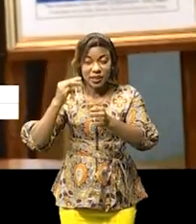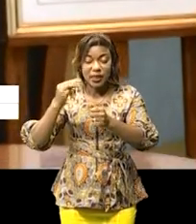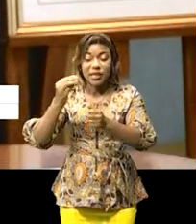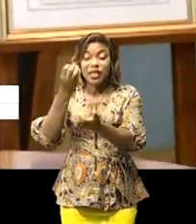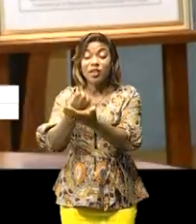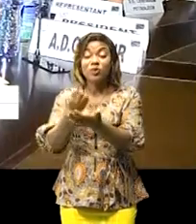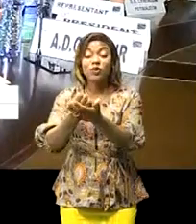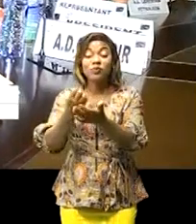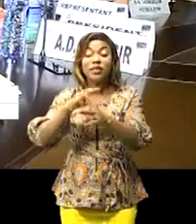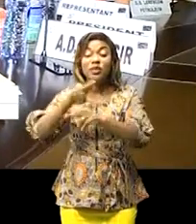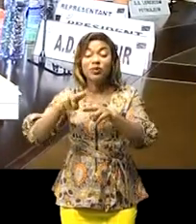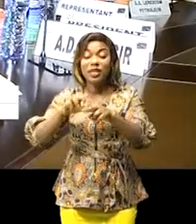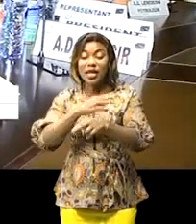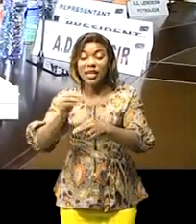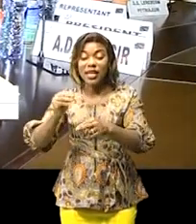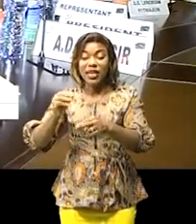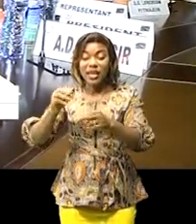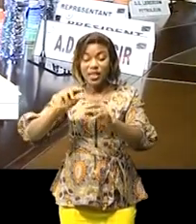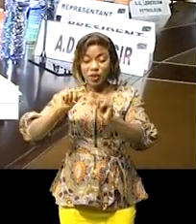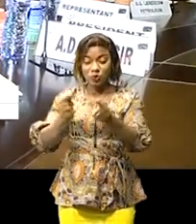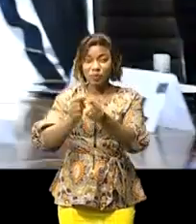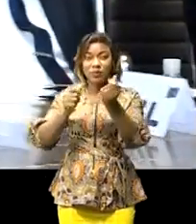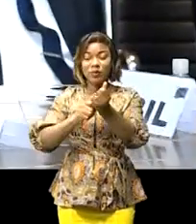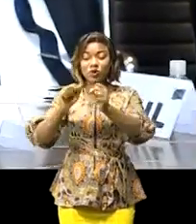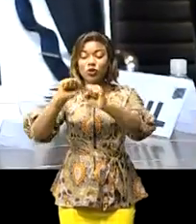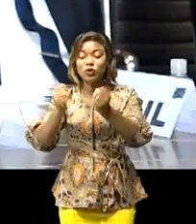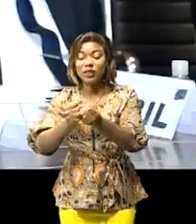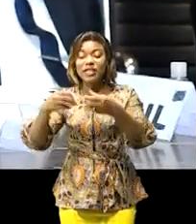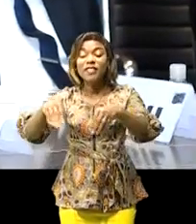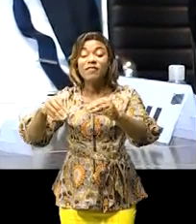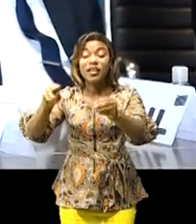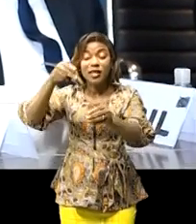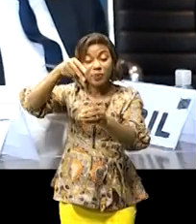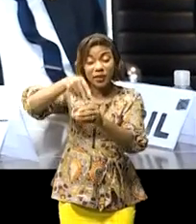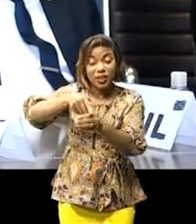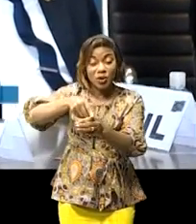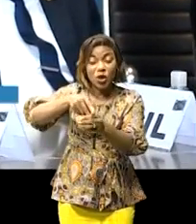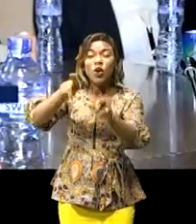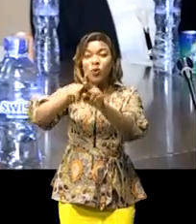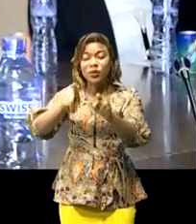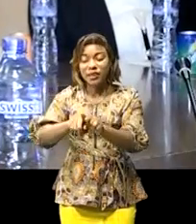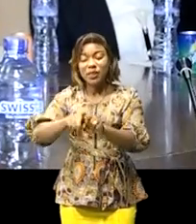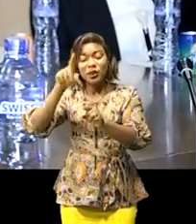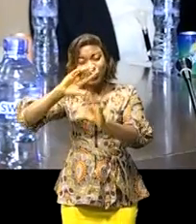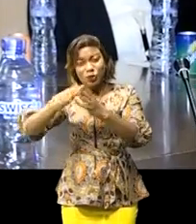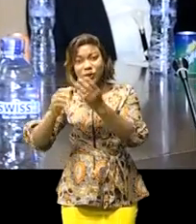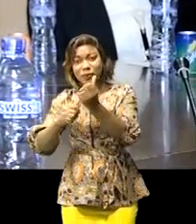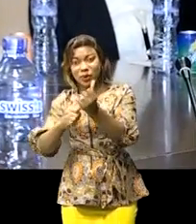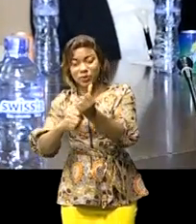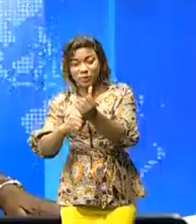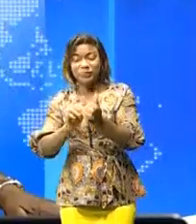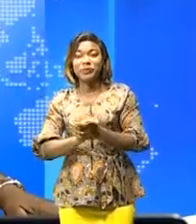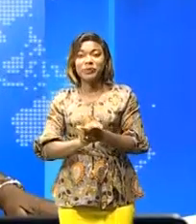l'économie nationale, et la délégation composée des sociétés commerciales et de la logistique du secteur pétrolier ainsi que de la FEC.